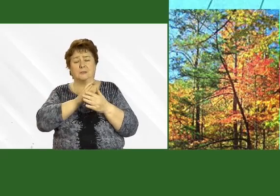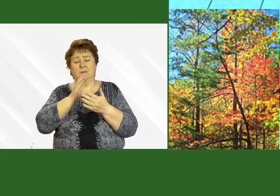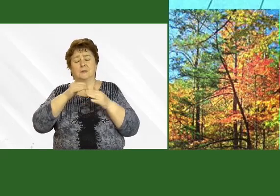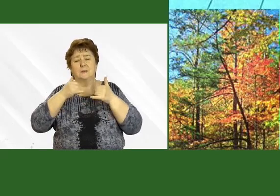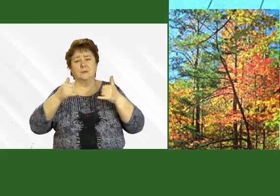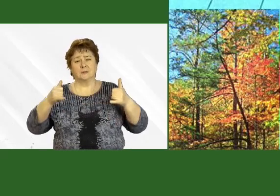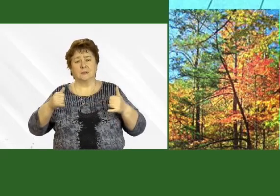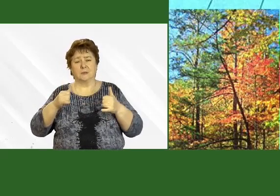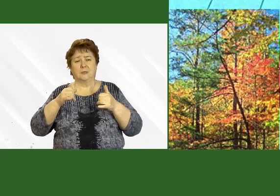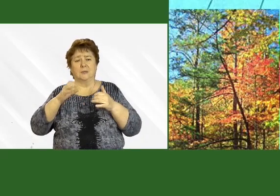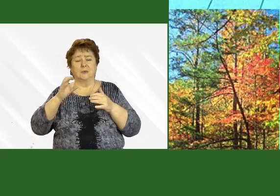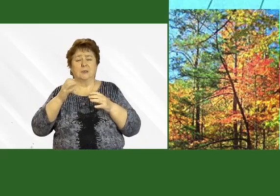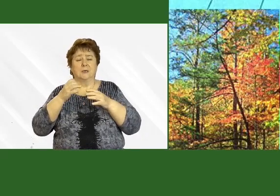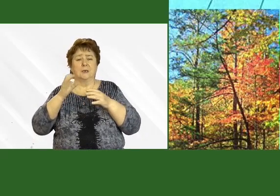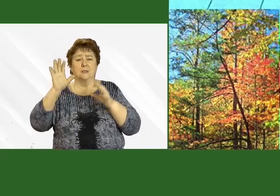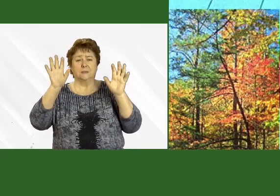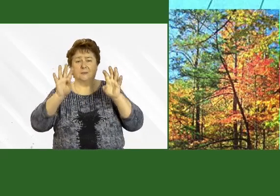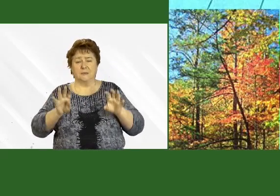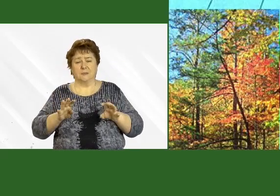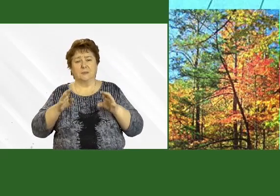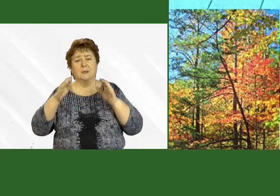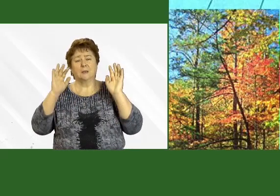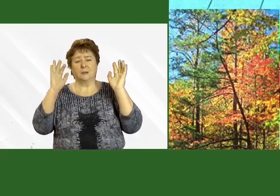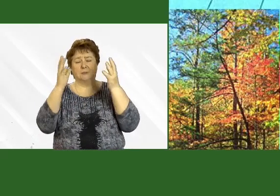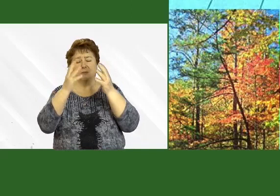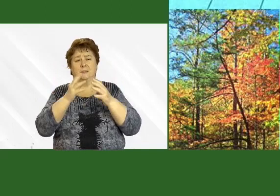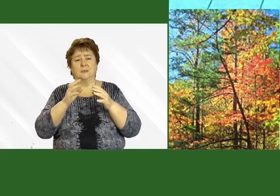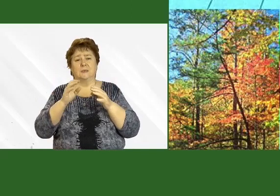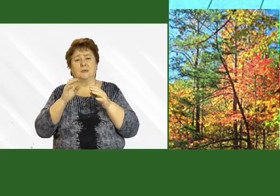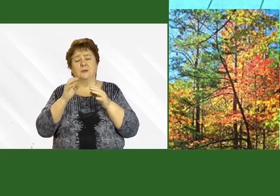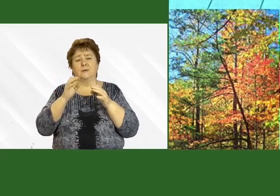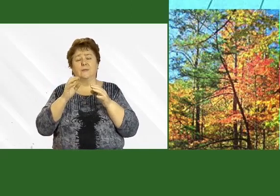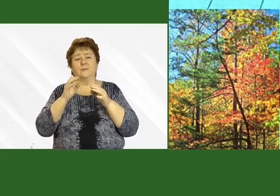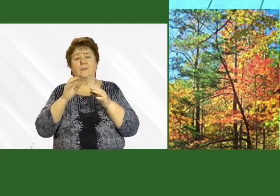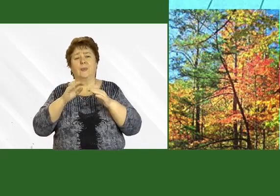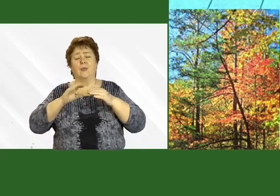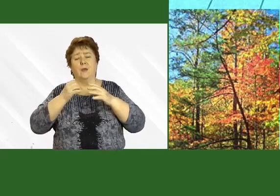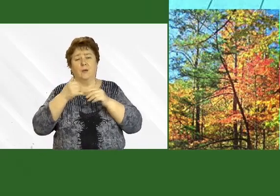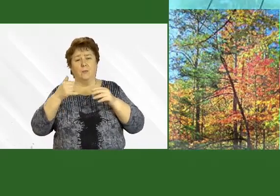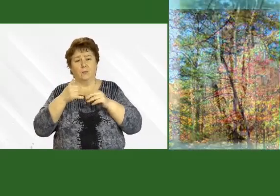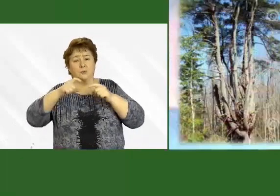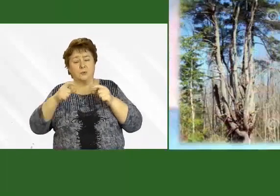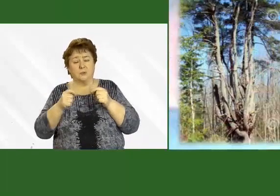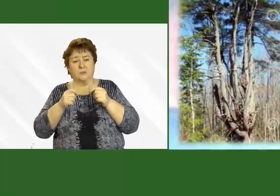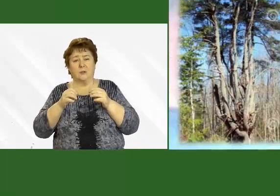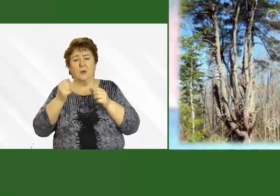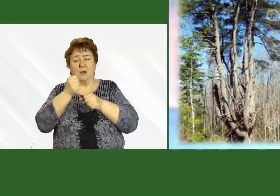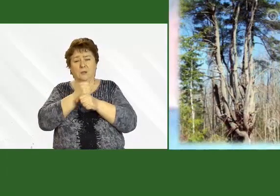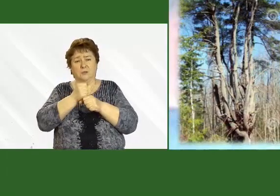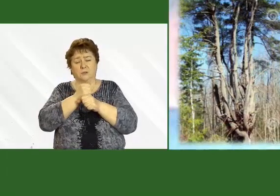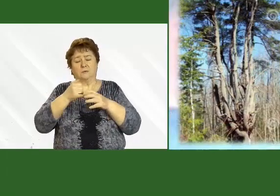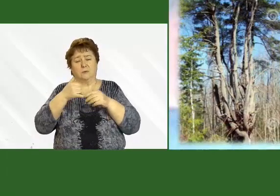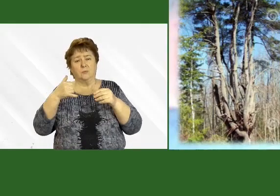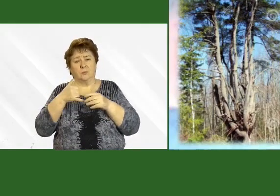серые лесные почвы под широколиственными бурые лесные почвы смешанных